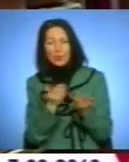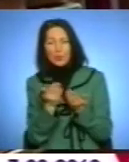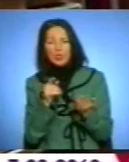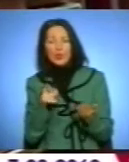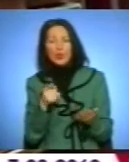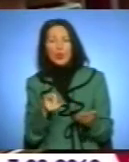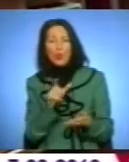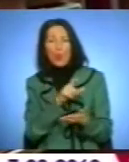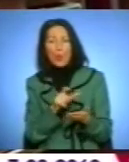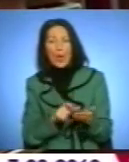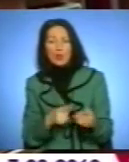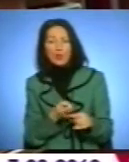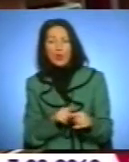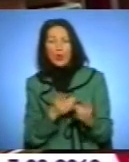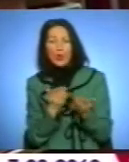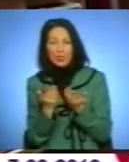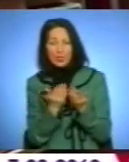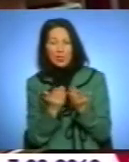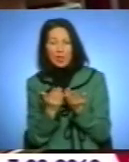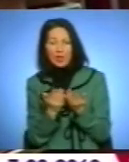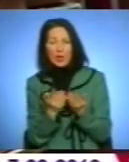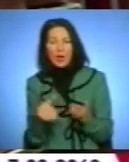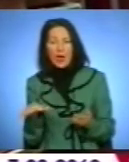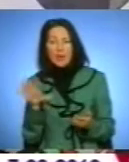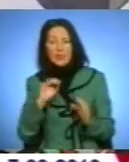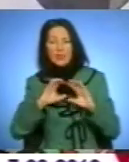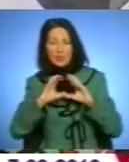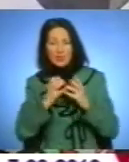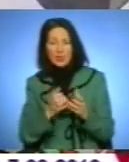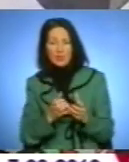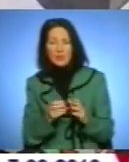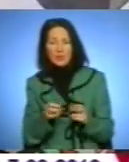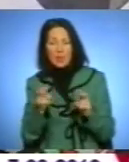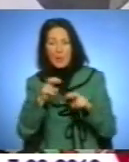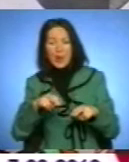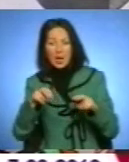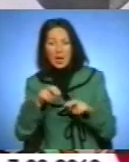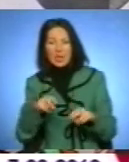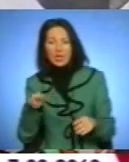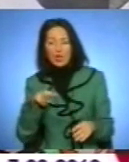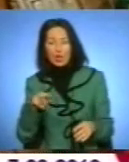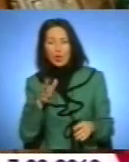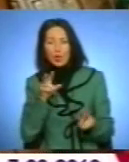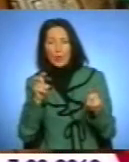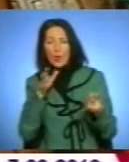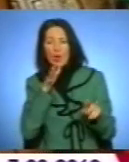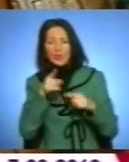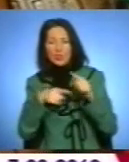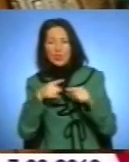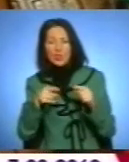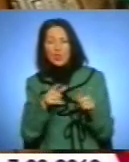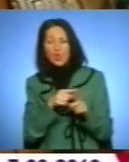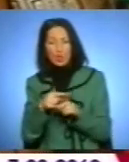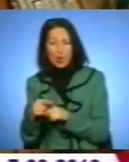ту поезію, яку читає, я б сказала, весь світ. Перегляд літератури «Вічне слово» Тараса Шевченка складається з трьох розділів.